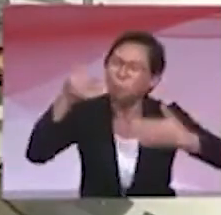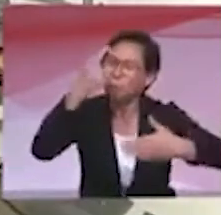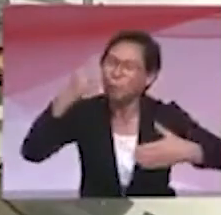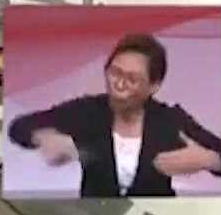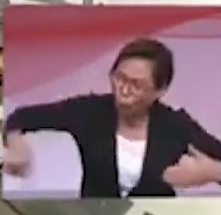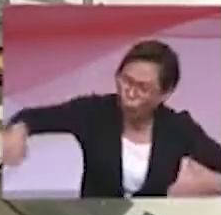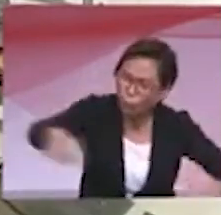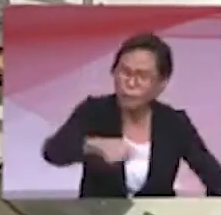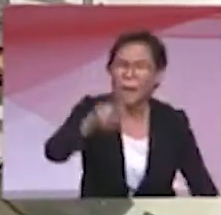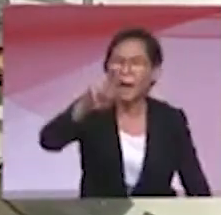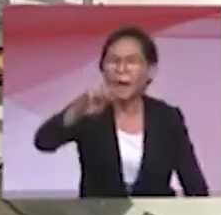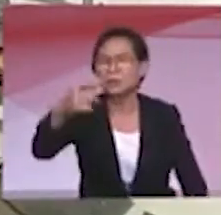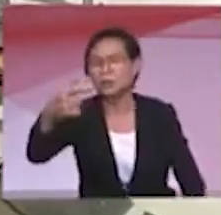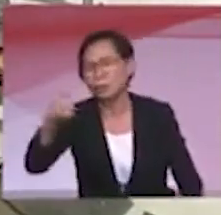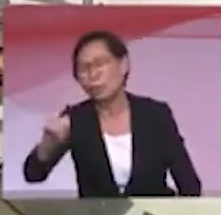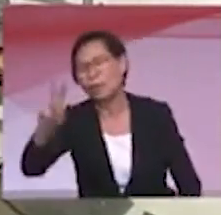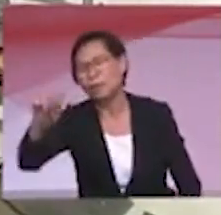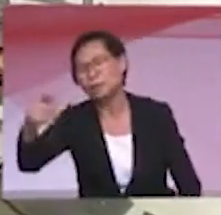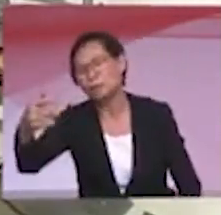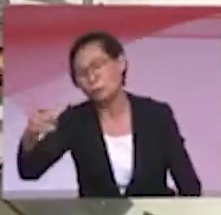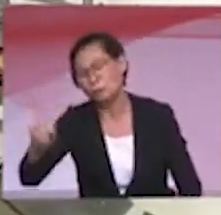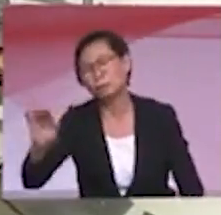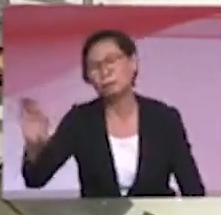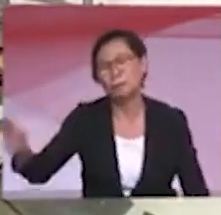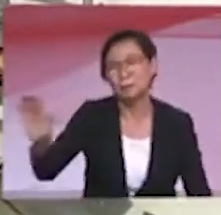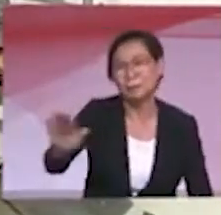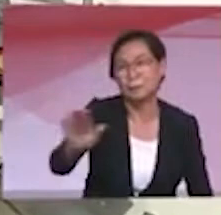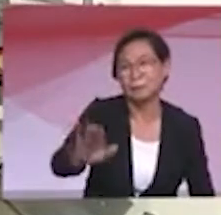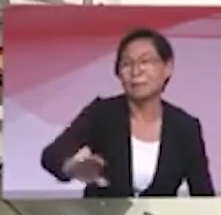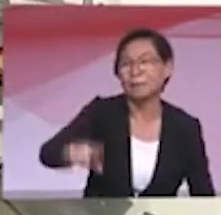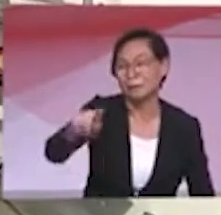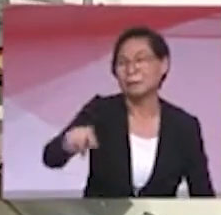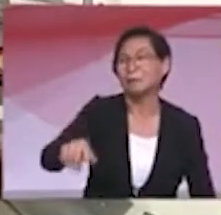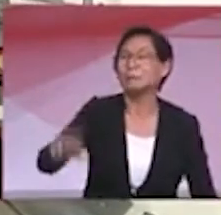keprihatinan NGO-NGO ini yang mengambil inisiatif untuk